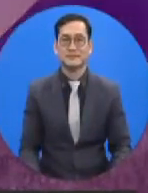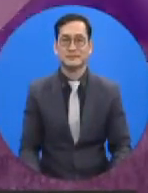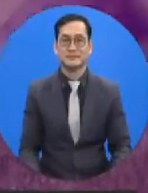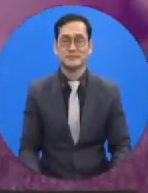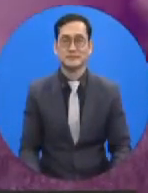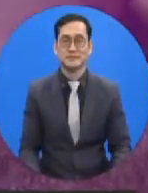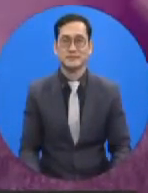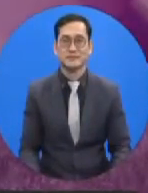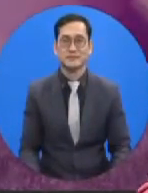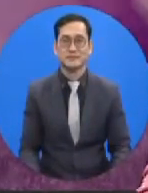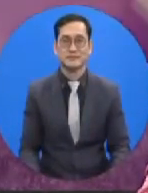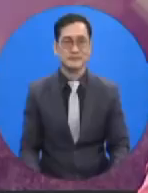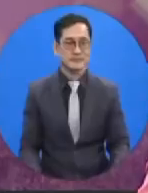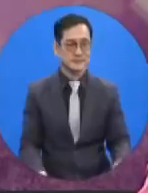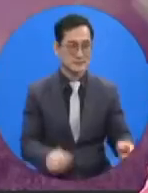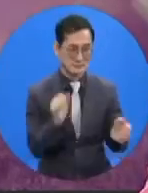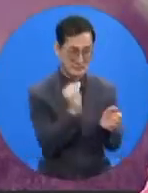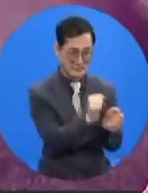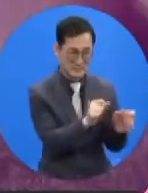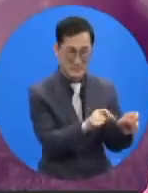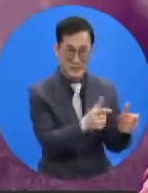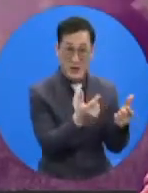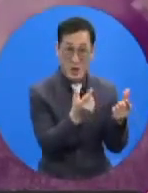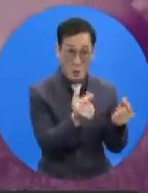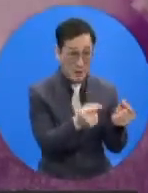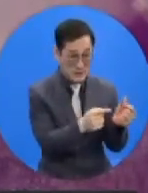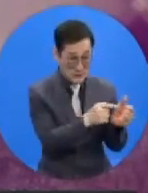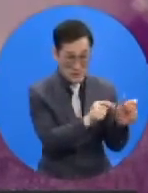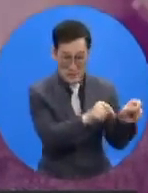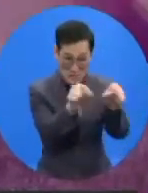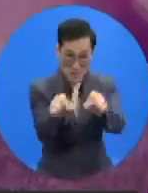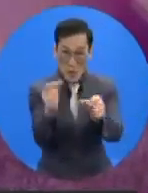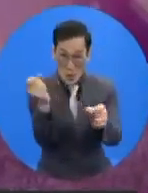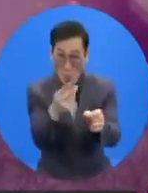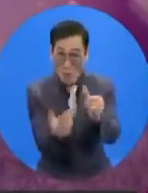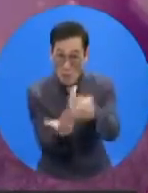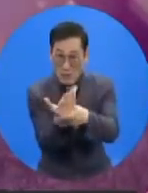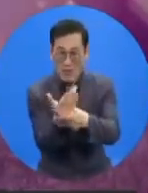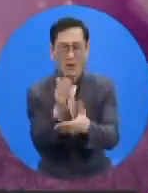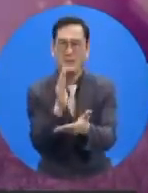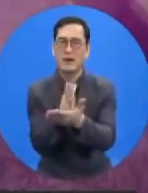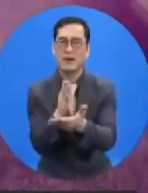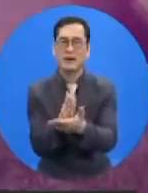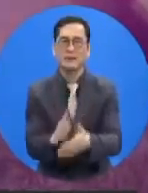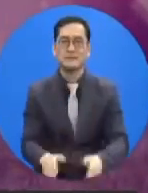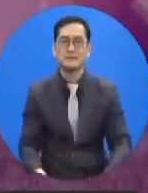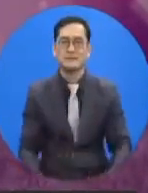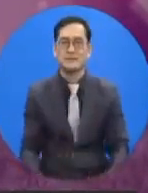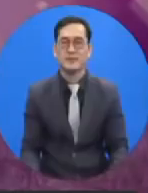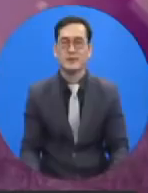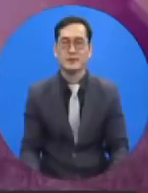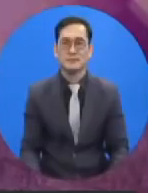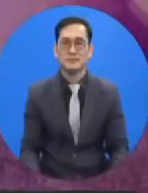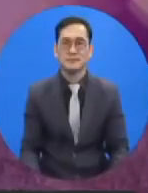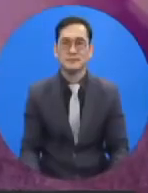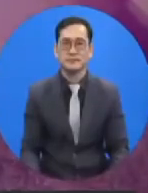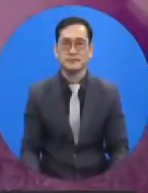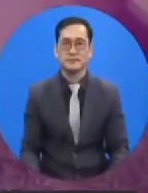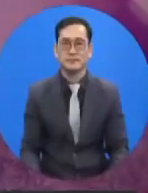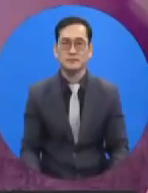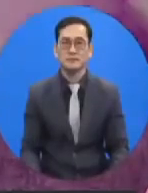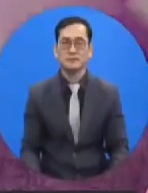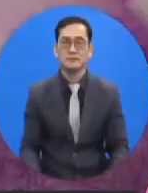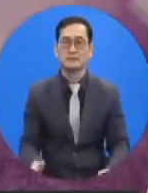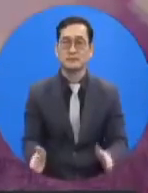제2, 제3의 이런 일이 벌어지지 않도록 우리가 조금 더 힘을 써야겠습니다. 애써야겠습니다. 그런데